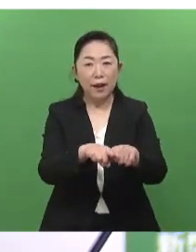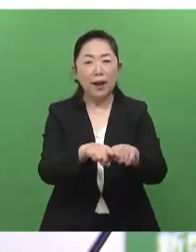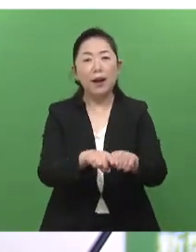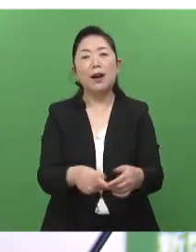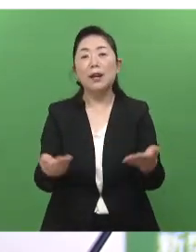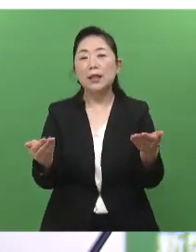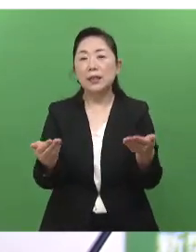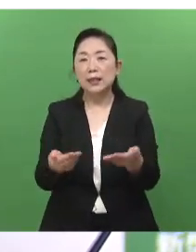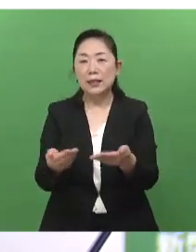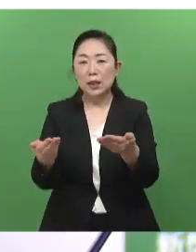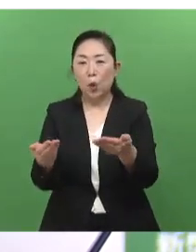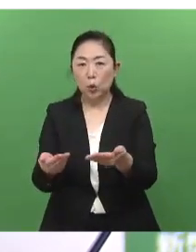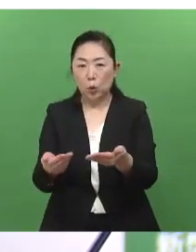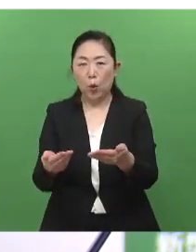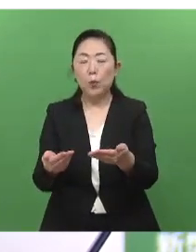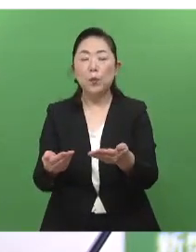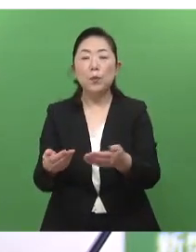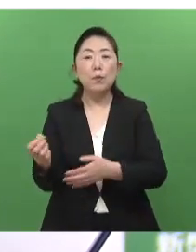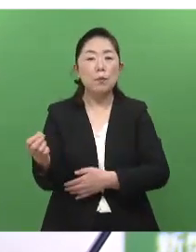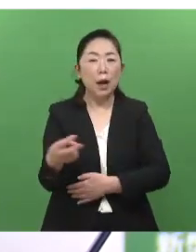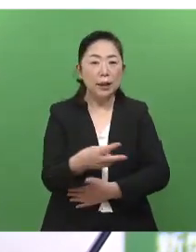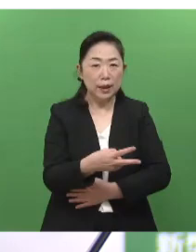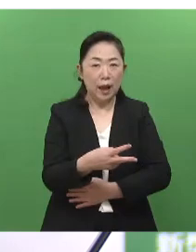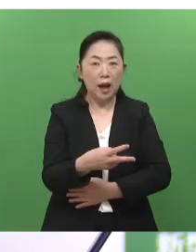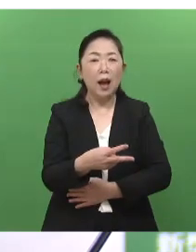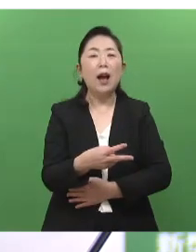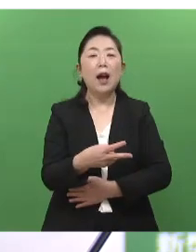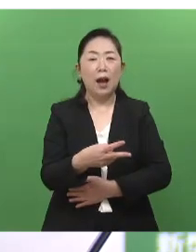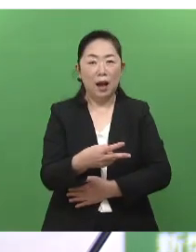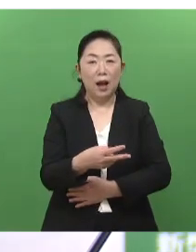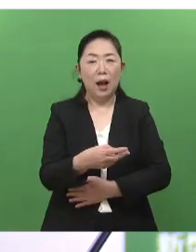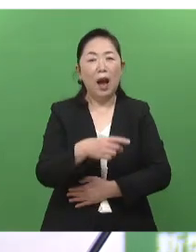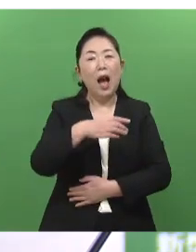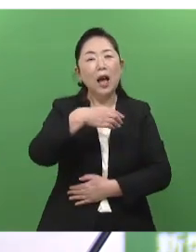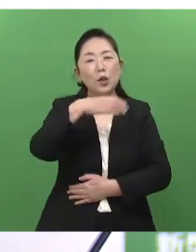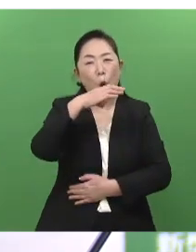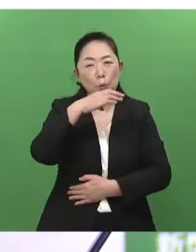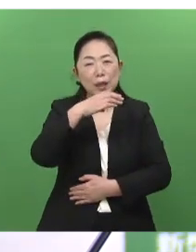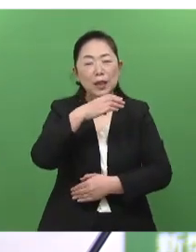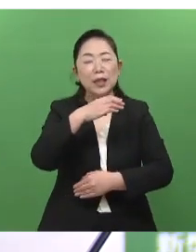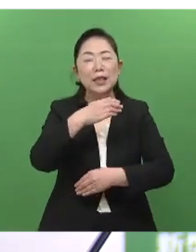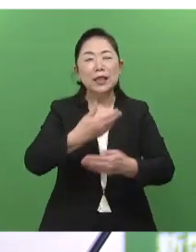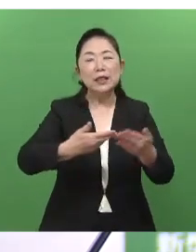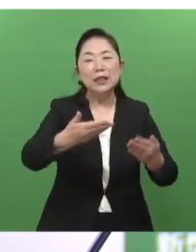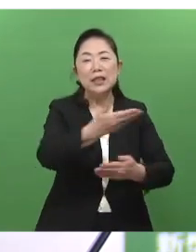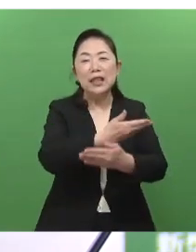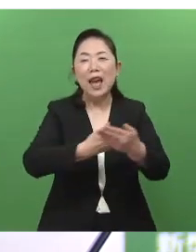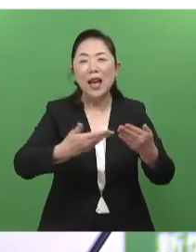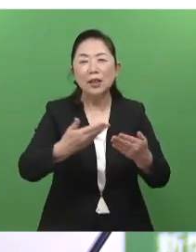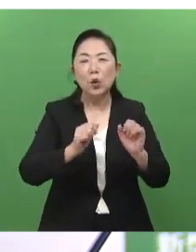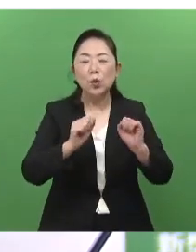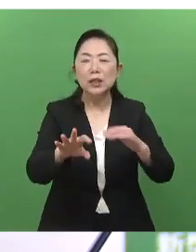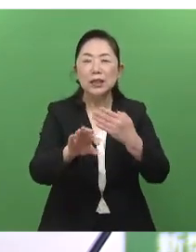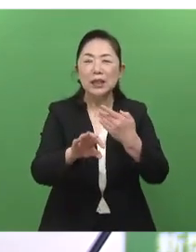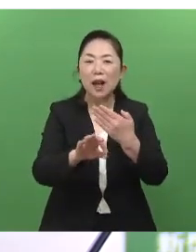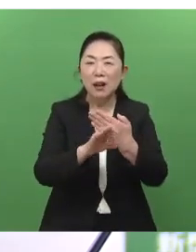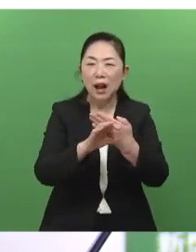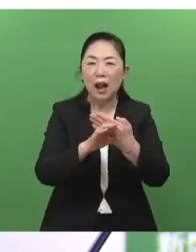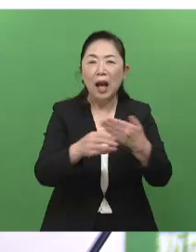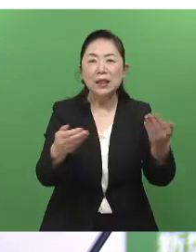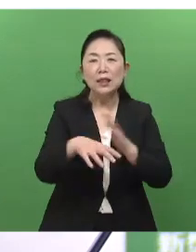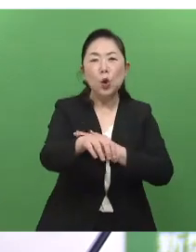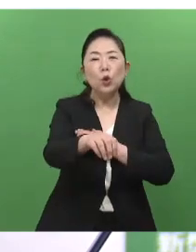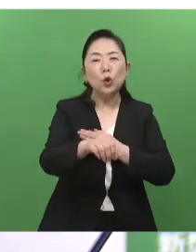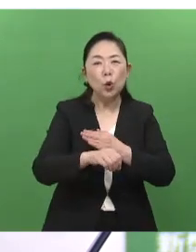仕事もさることながら、その後のノミニケーションで仕事が、営業が決まるっていうのがですね、まあ、日本